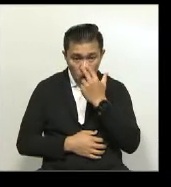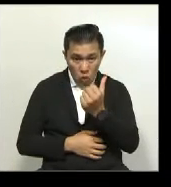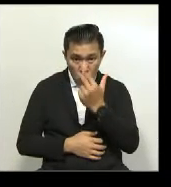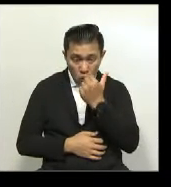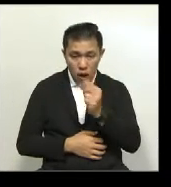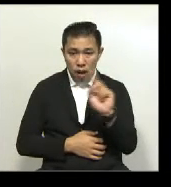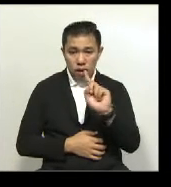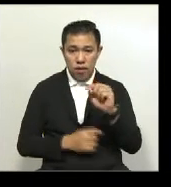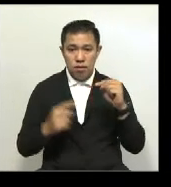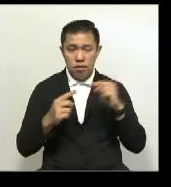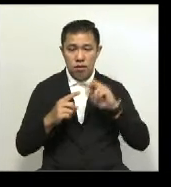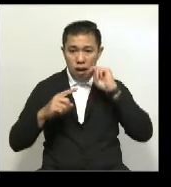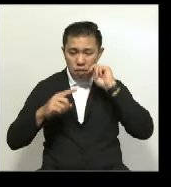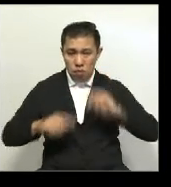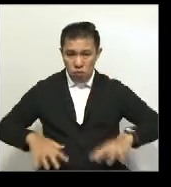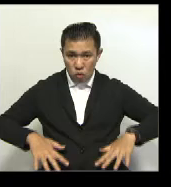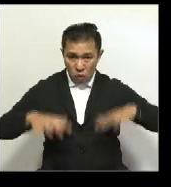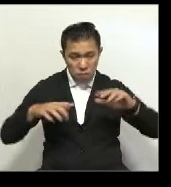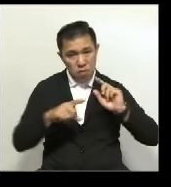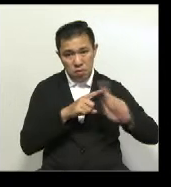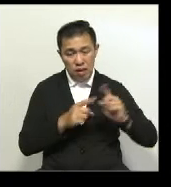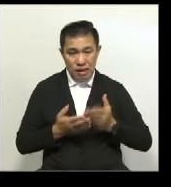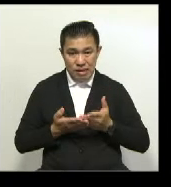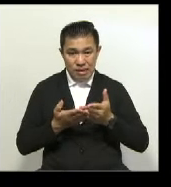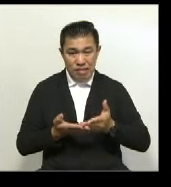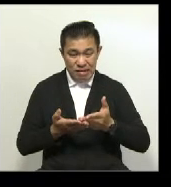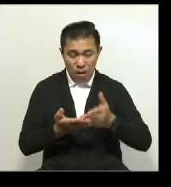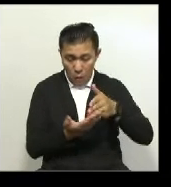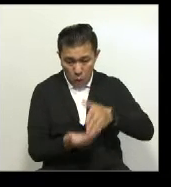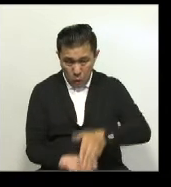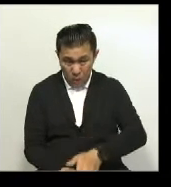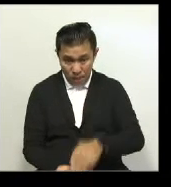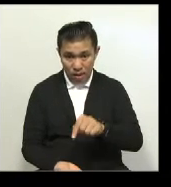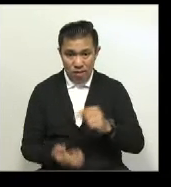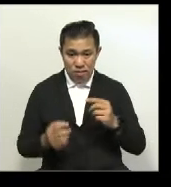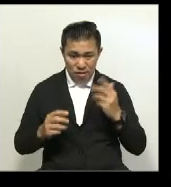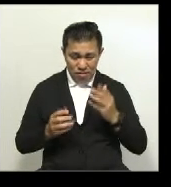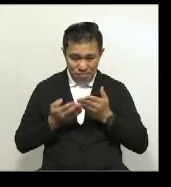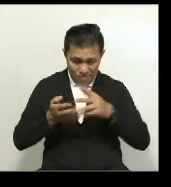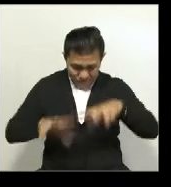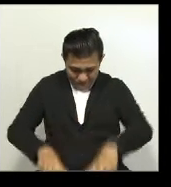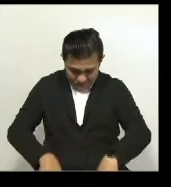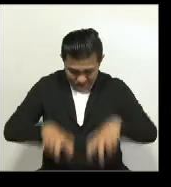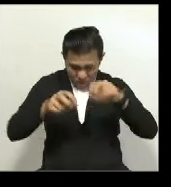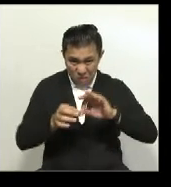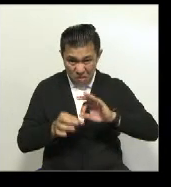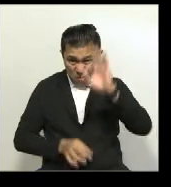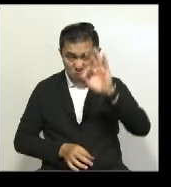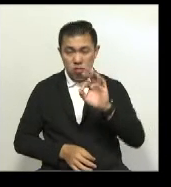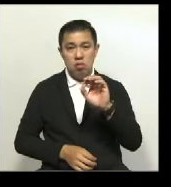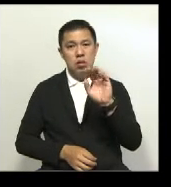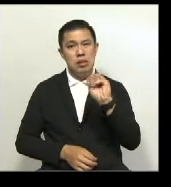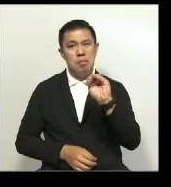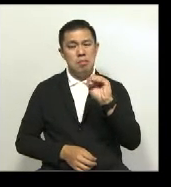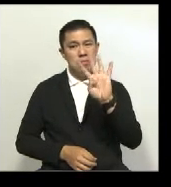นอย่างมากก็คือวาตภัยด้วยการผู้เรือฟินิกซ์ที่จมนั้นค่ะทางเจ้าหน้าที่บอกว่าระดับน้ำนั้นลึกอยู่ที่ประมา